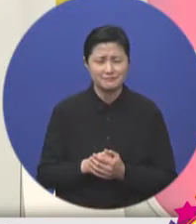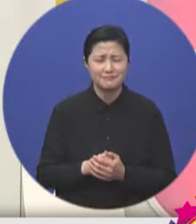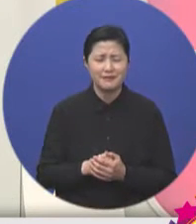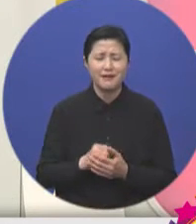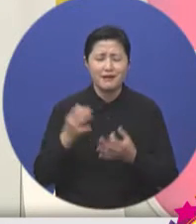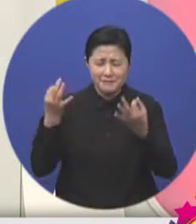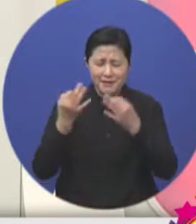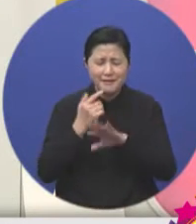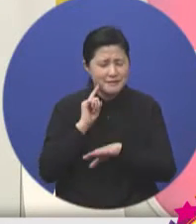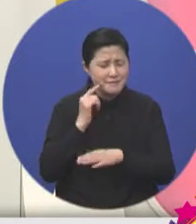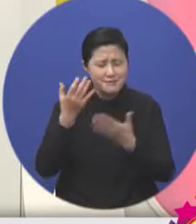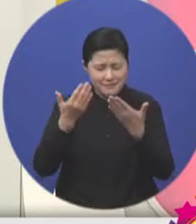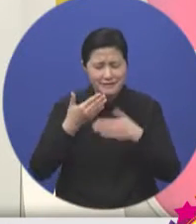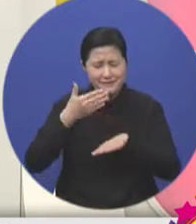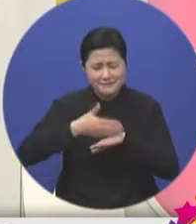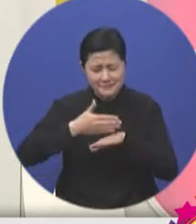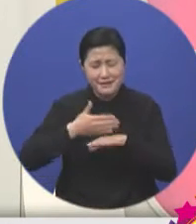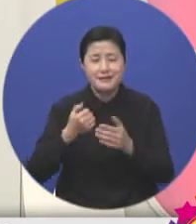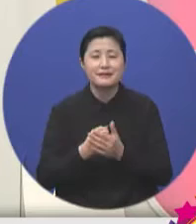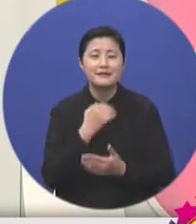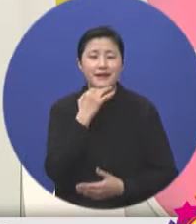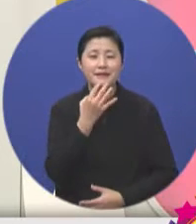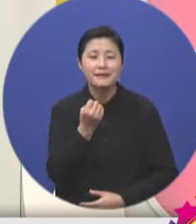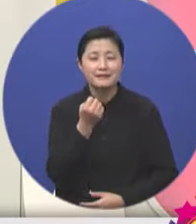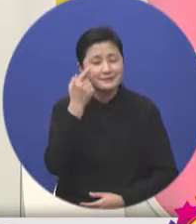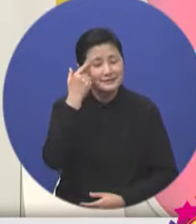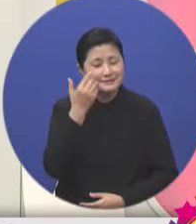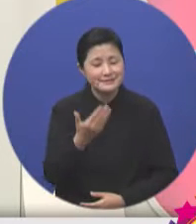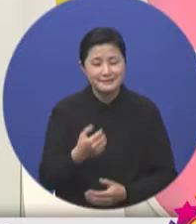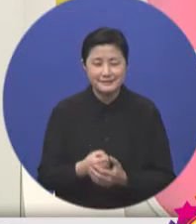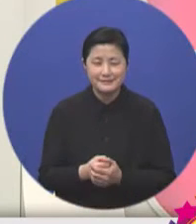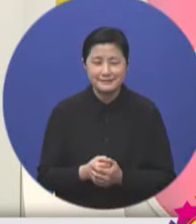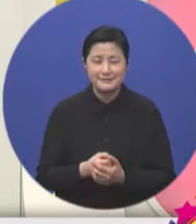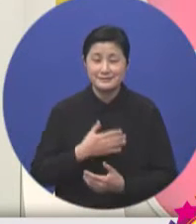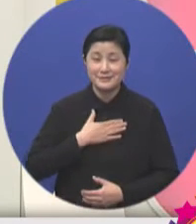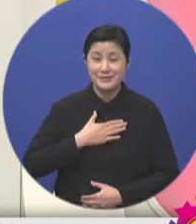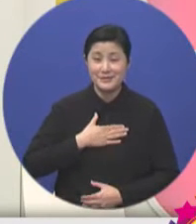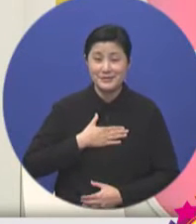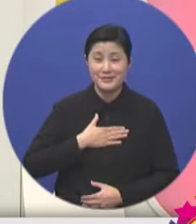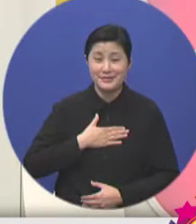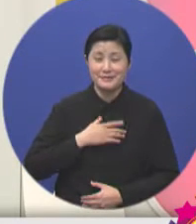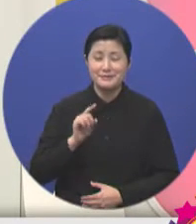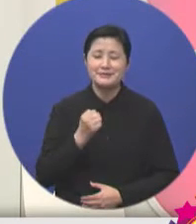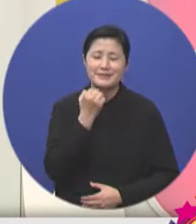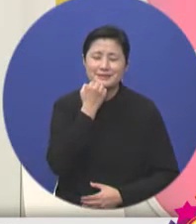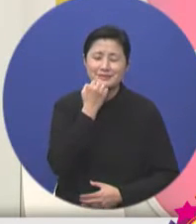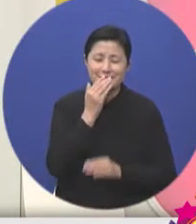봐주시니까 감사합니다. 배당이 몇 반이세요? 저요? 예.